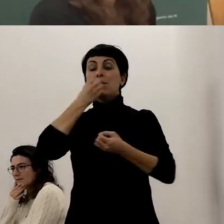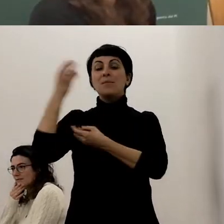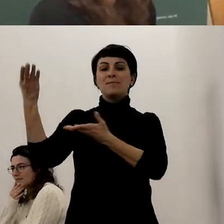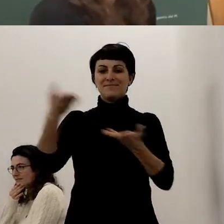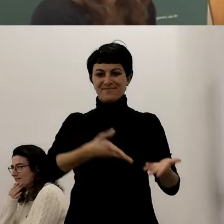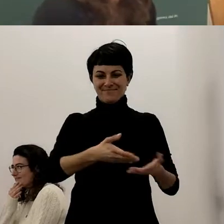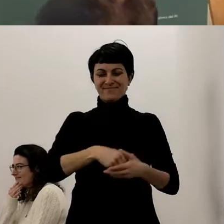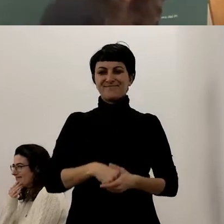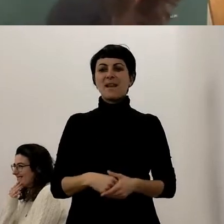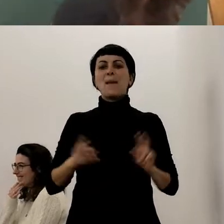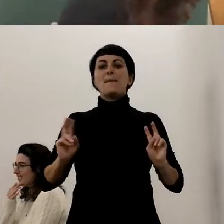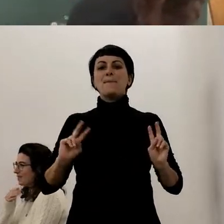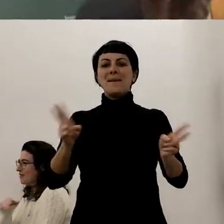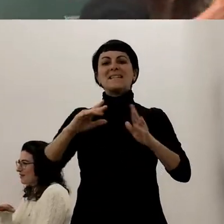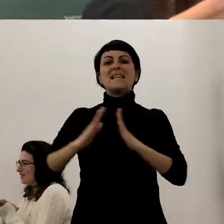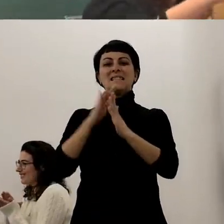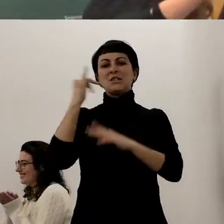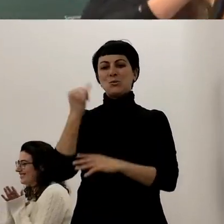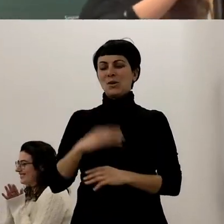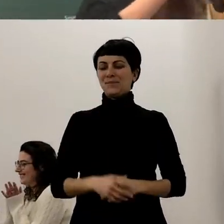Oriol.